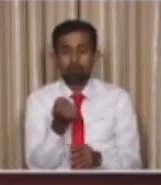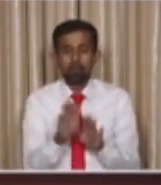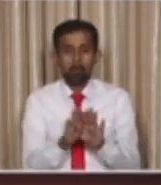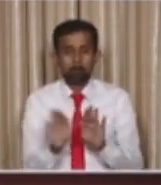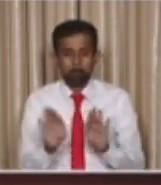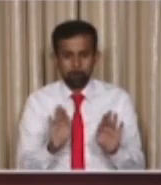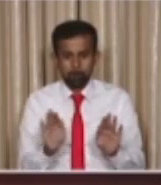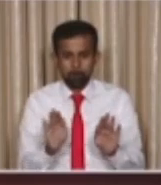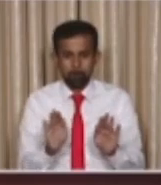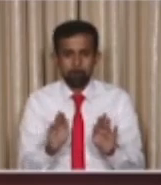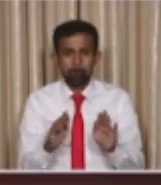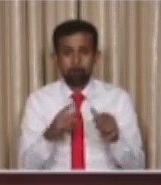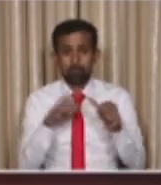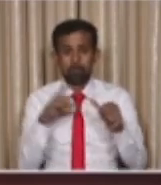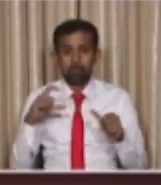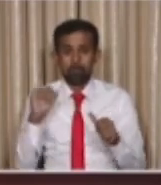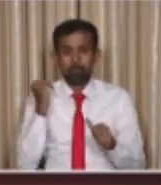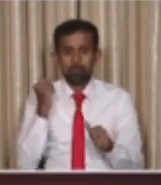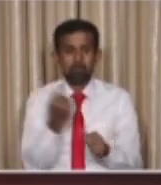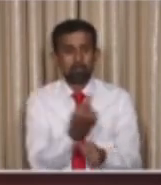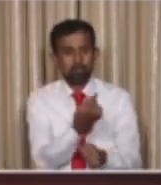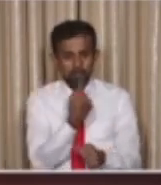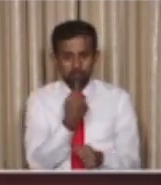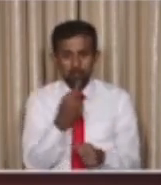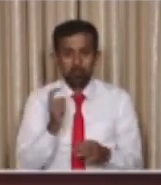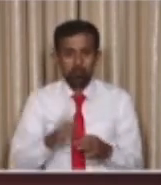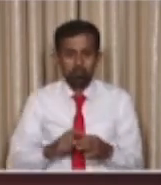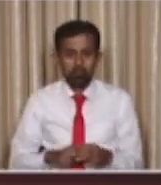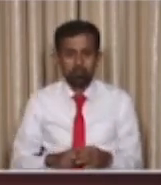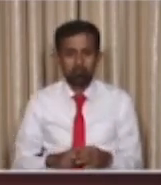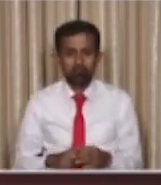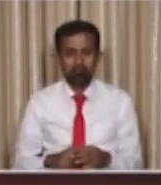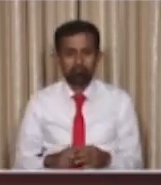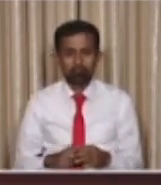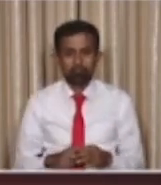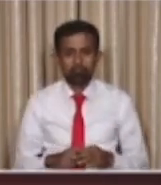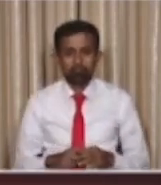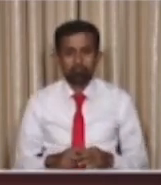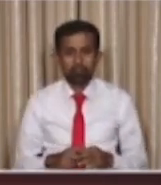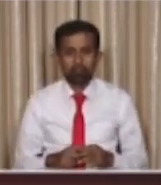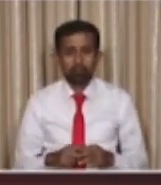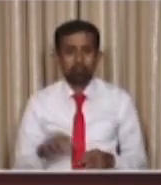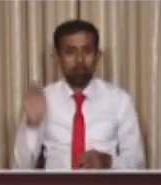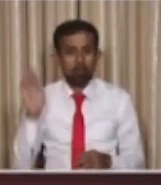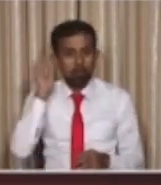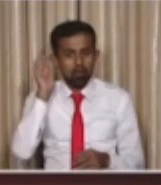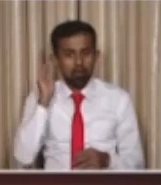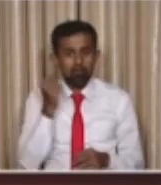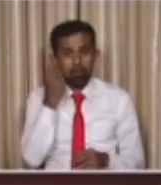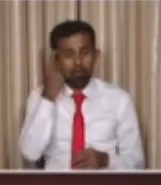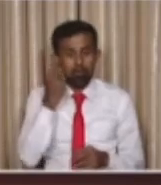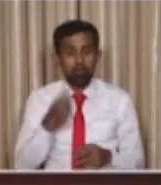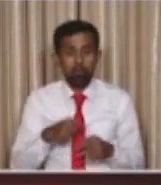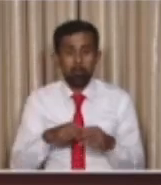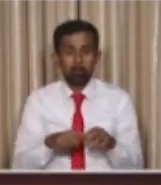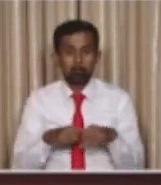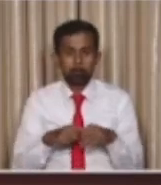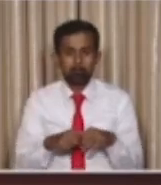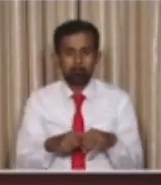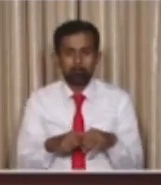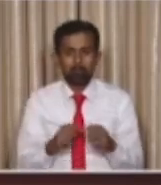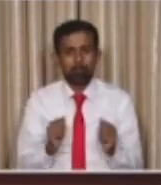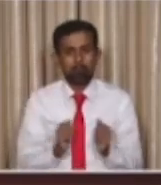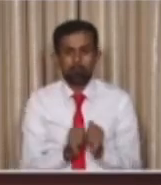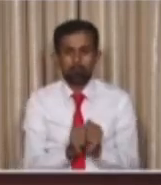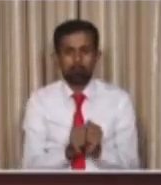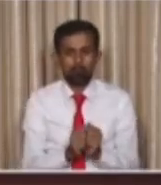පාලනයේ විගණකාධිපතිවරයා පෙන්ලා දෙන කාරණා පිළිබඳව ඒ විමසලා තියෙන මත විමසුම් පිළිබඳව යම් යම්